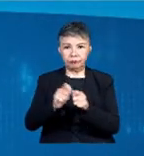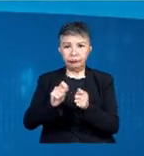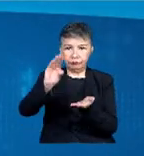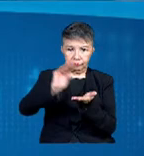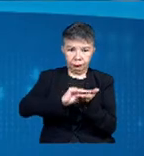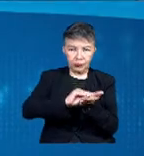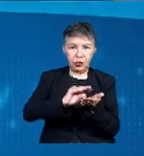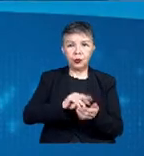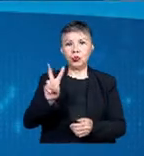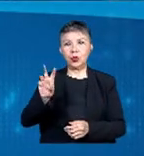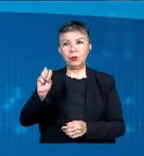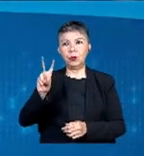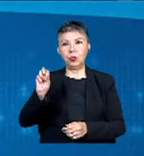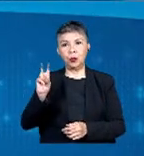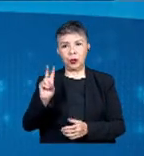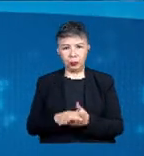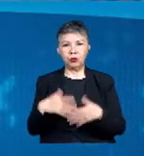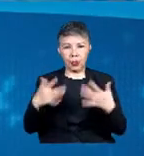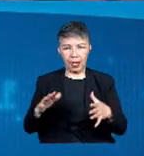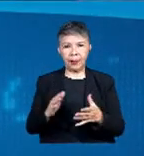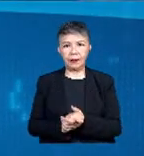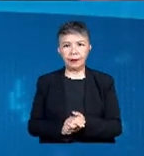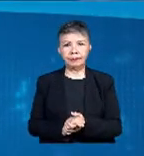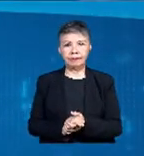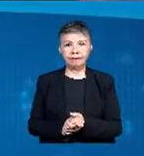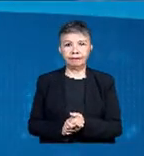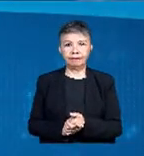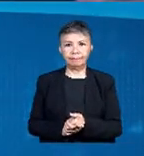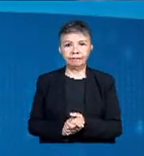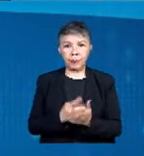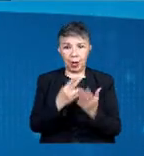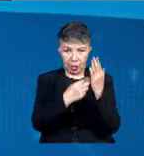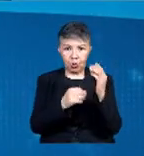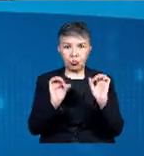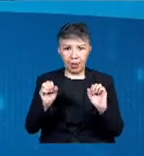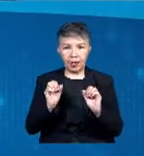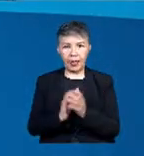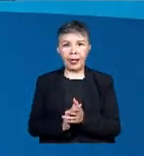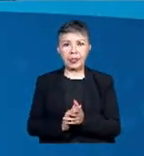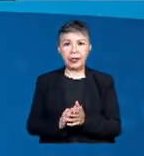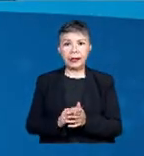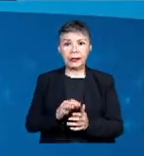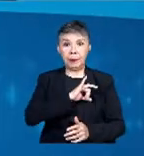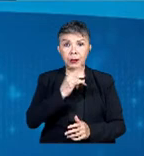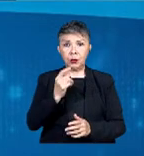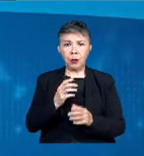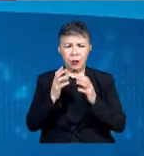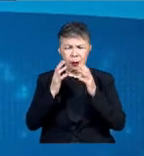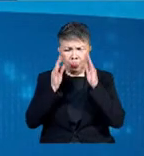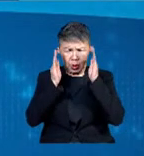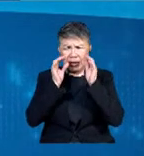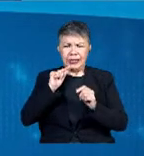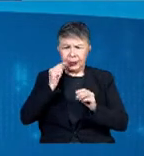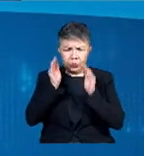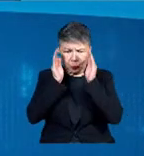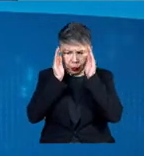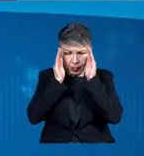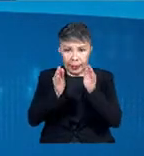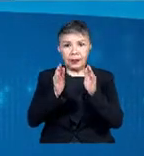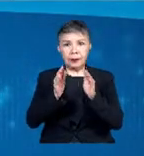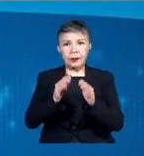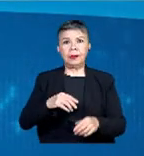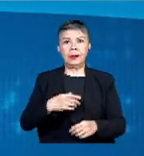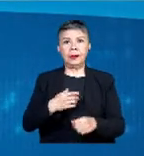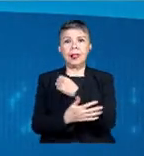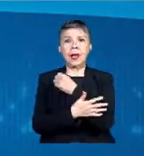tahun anggaran 2022 ini. Jadi wow. Begitu besar perhatian Bapak Presiden dan perhatian negara